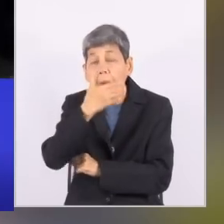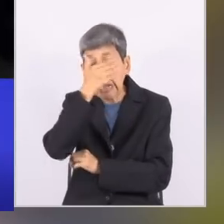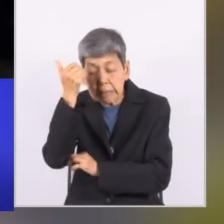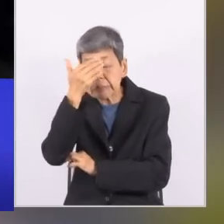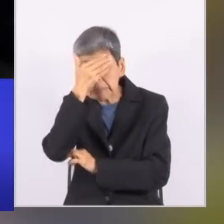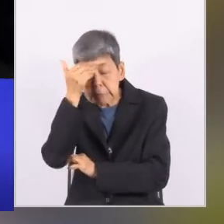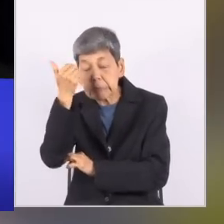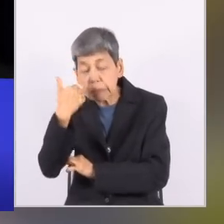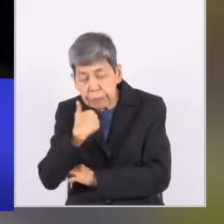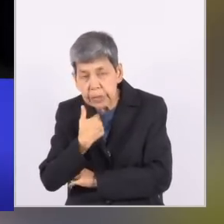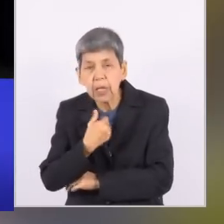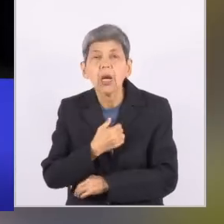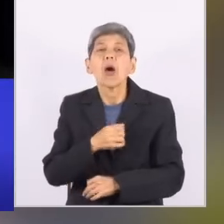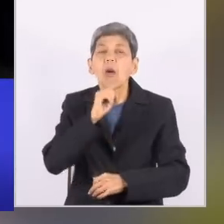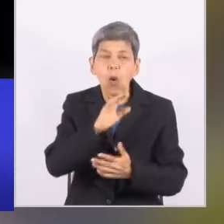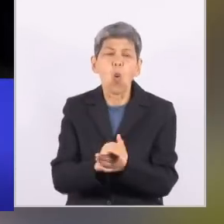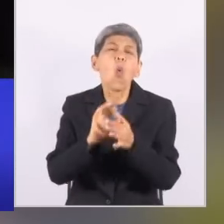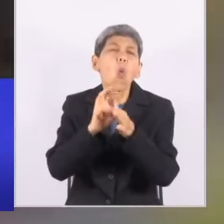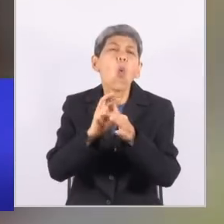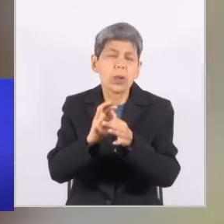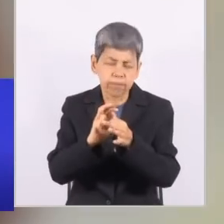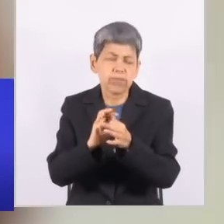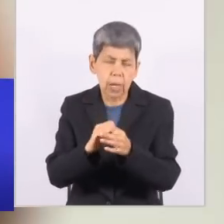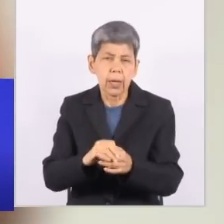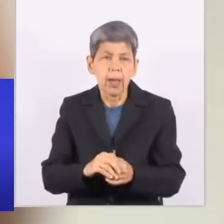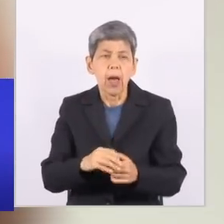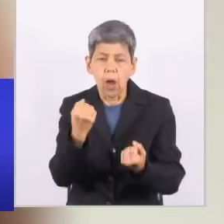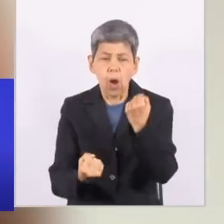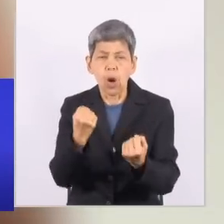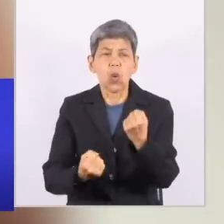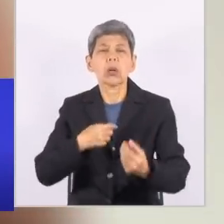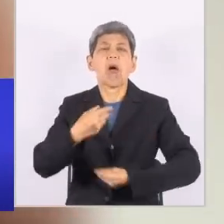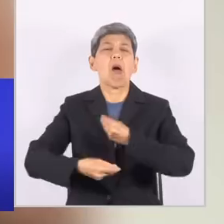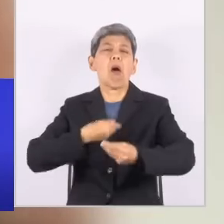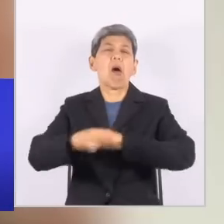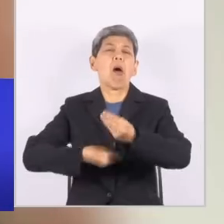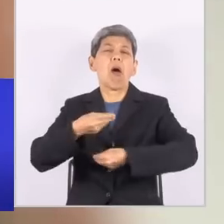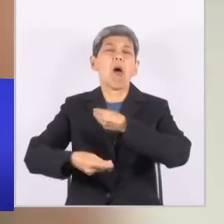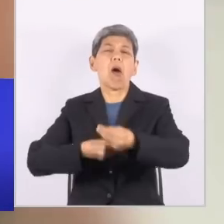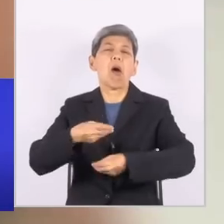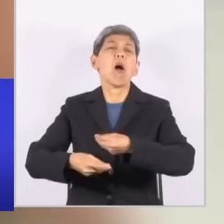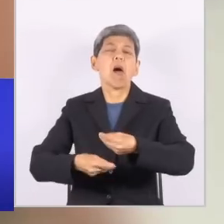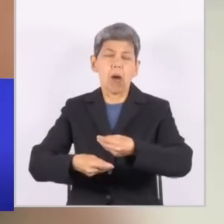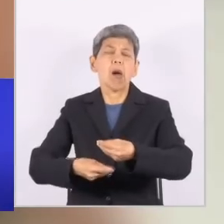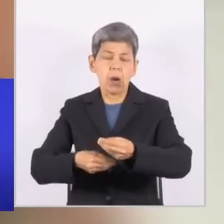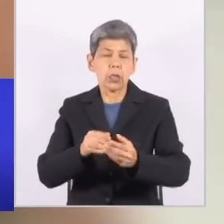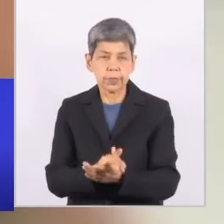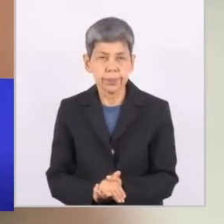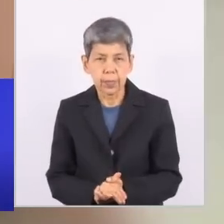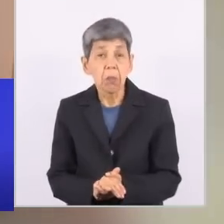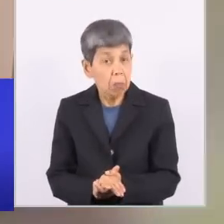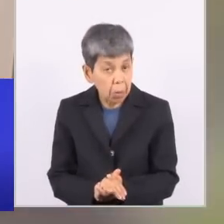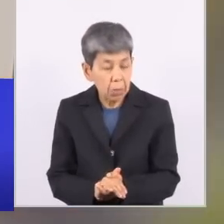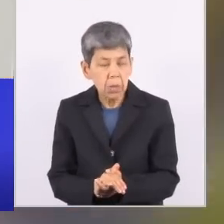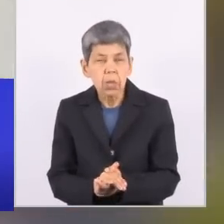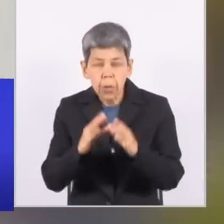บรรดาลูกหลานเขาก็เลยห่วงเรื่องความปลอดภัยประกาศขายรถคู่ใจของคุณยายไปเป็นข่าวในครั้งนั้นนะคะแต่ล่าสุด